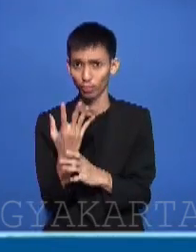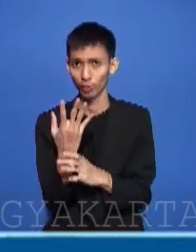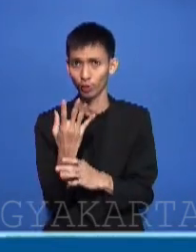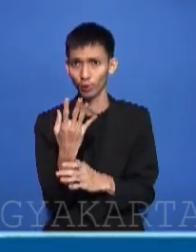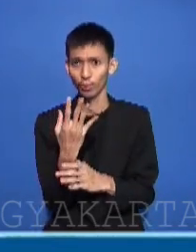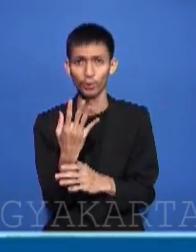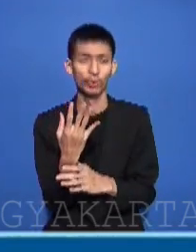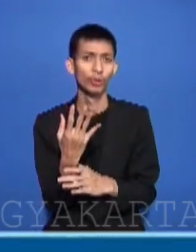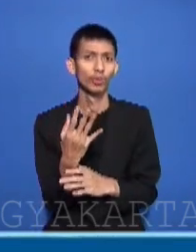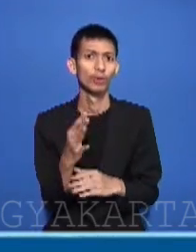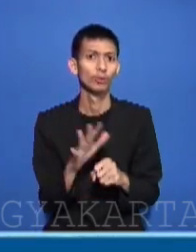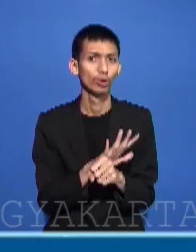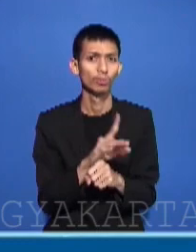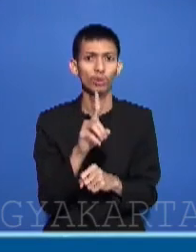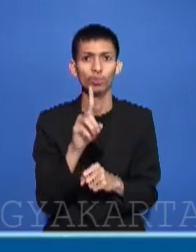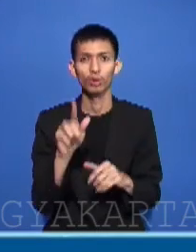sangat